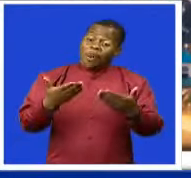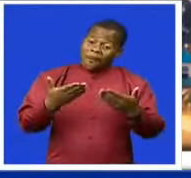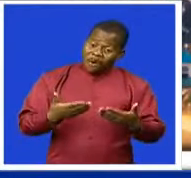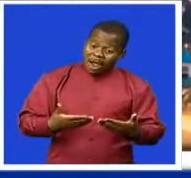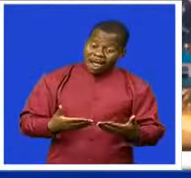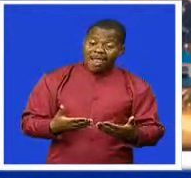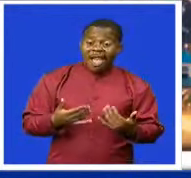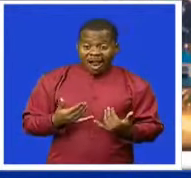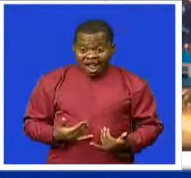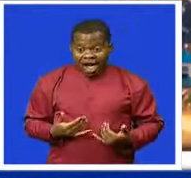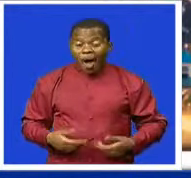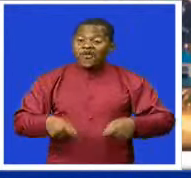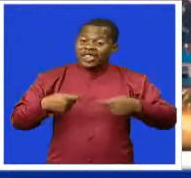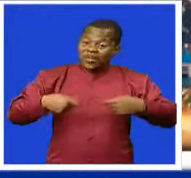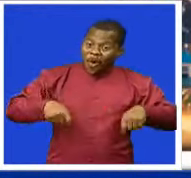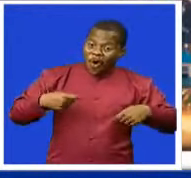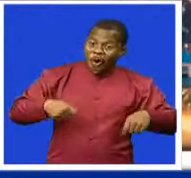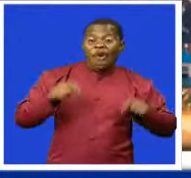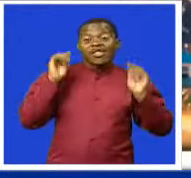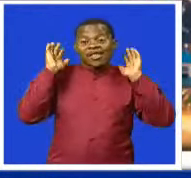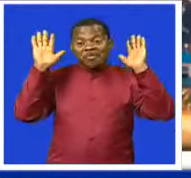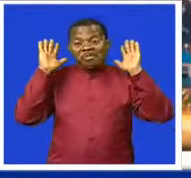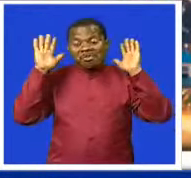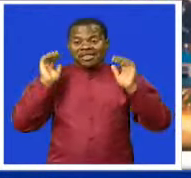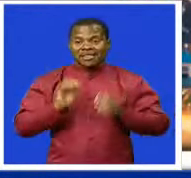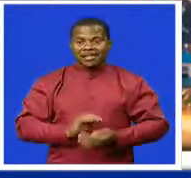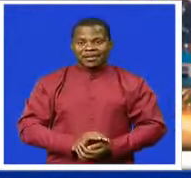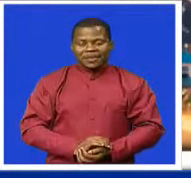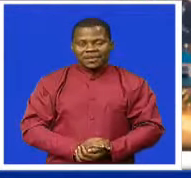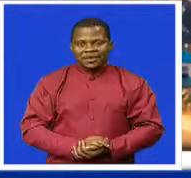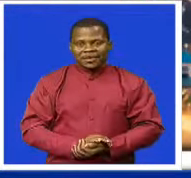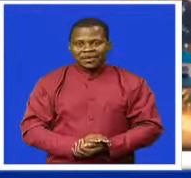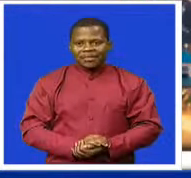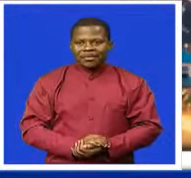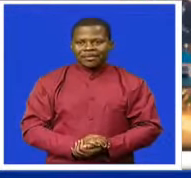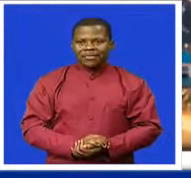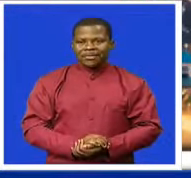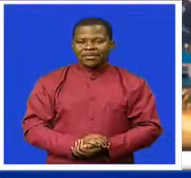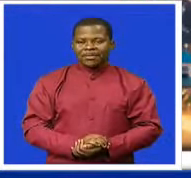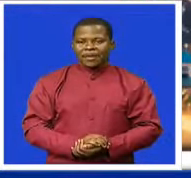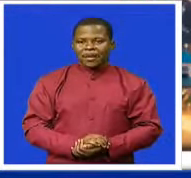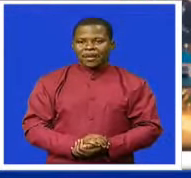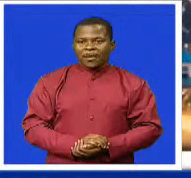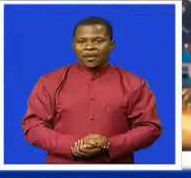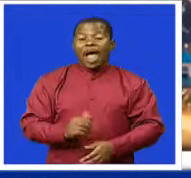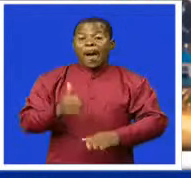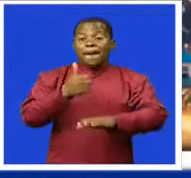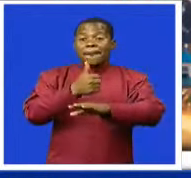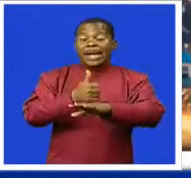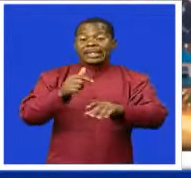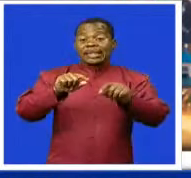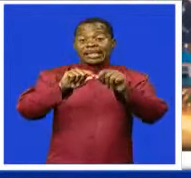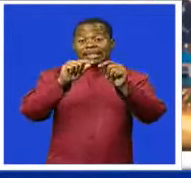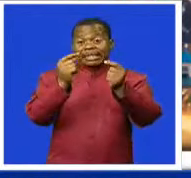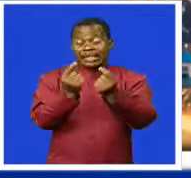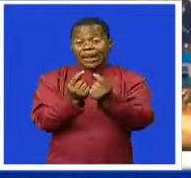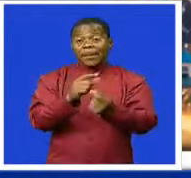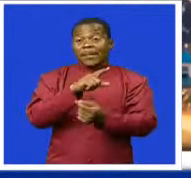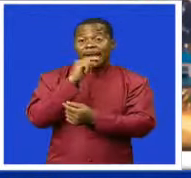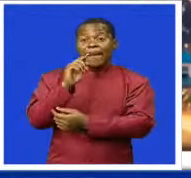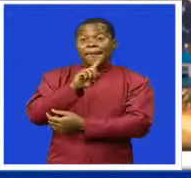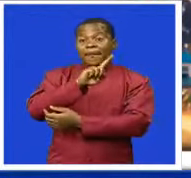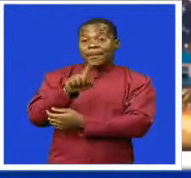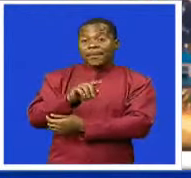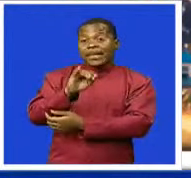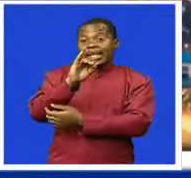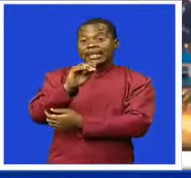Asikubingelela siphindze sikwamukele ngwane lomuhle kulesikhathi samanje sitawubuka temidlalo. Umphathi welicembu lezithande Athletic Club Nsizwa Thwala